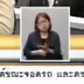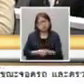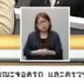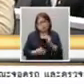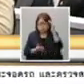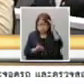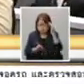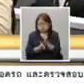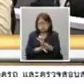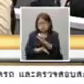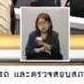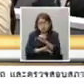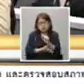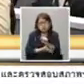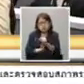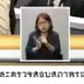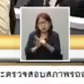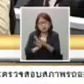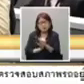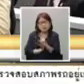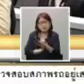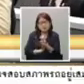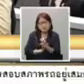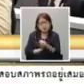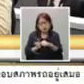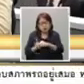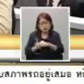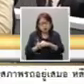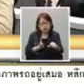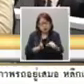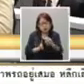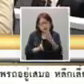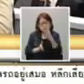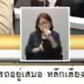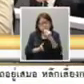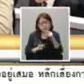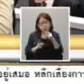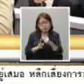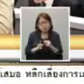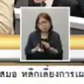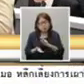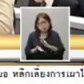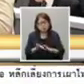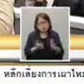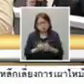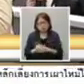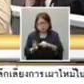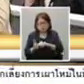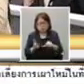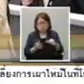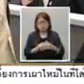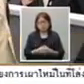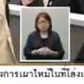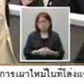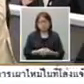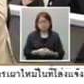อนคำว่าคือผู้อภิปรายเสียสีนะครับขอให้ถอนคำพูดนะครับ